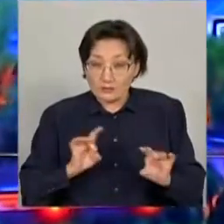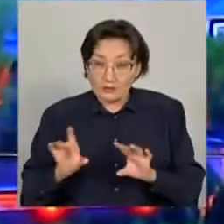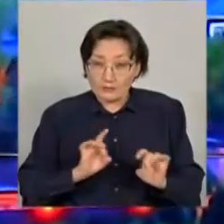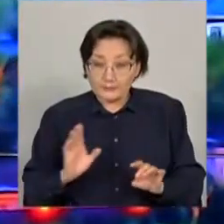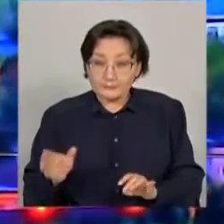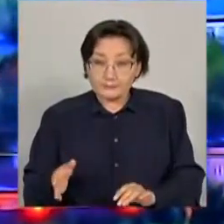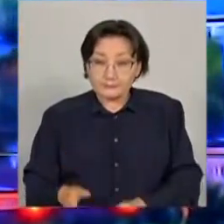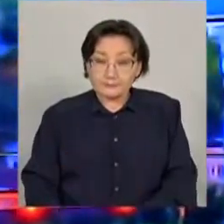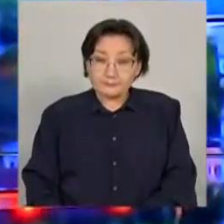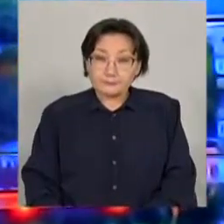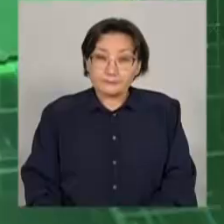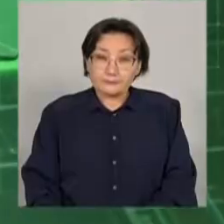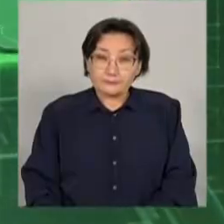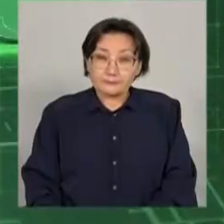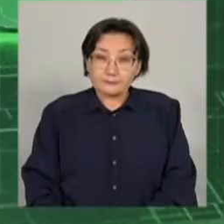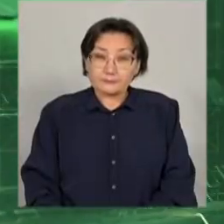алыстамаңыздар.